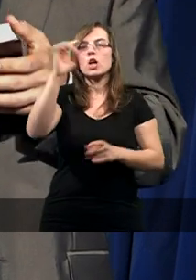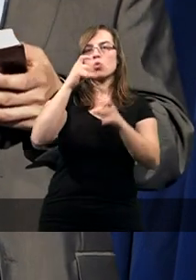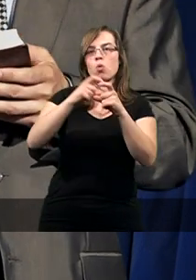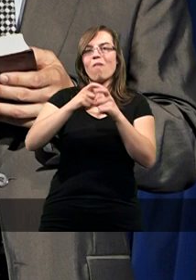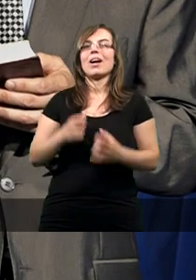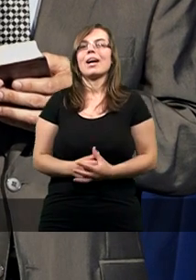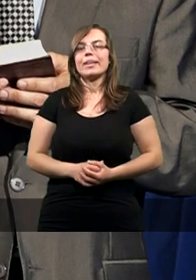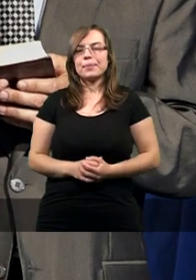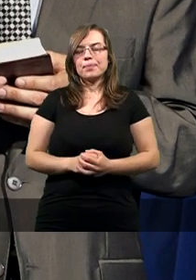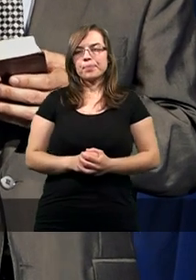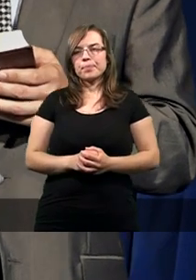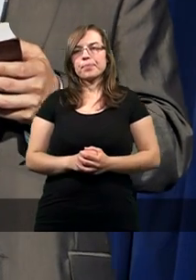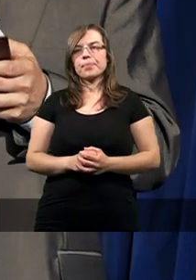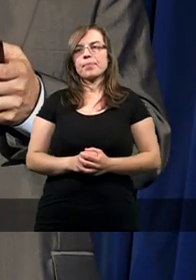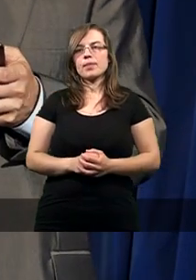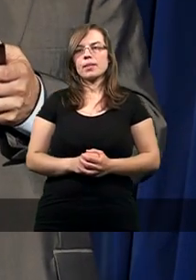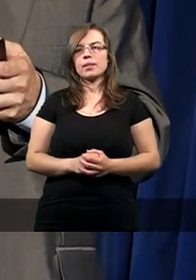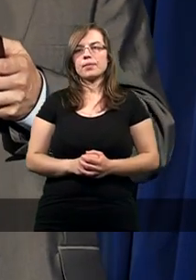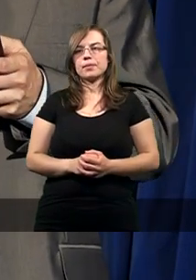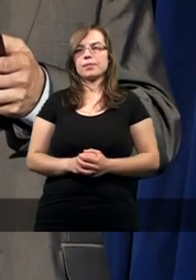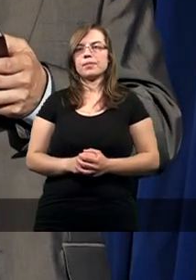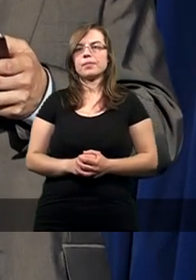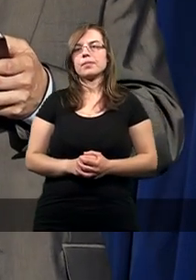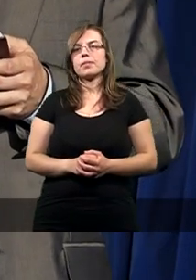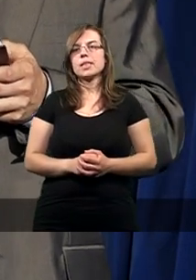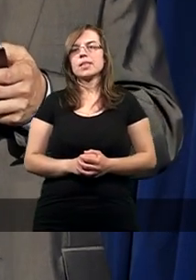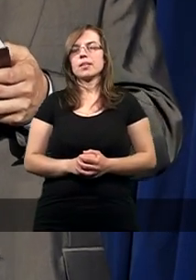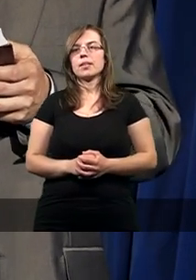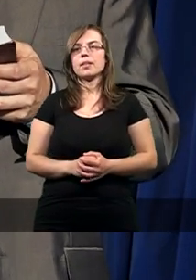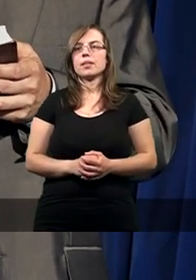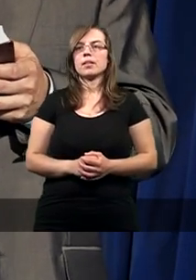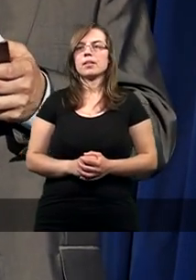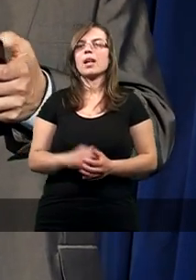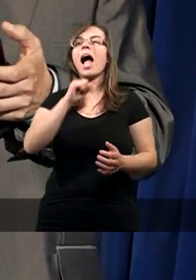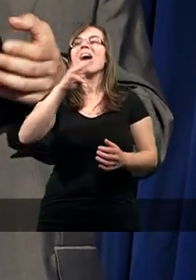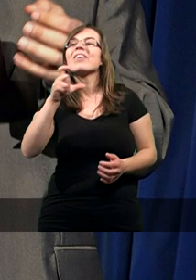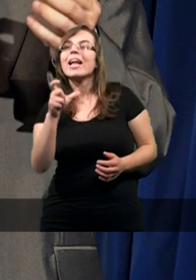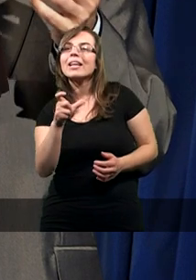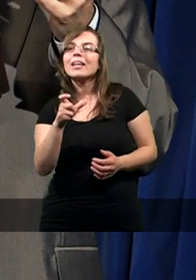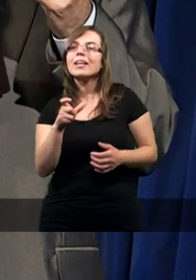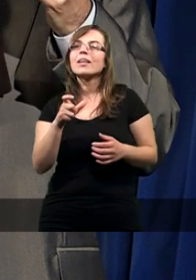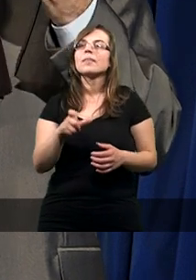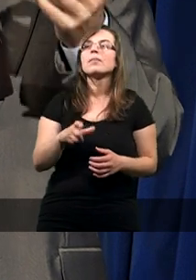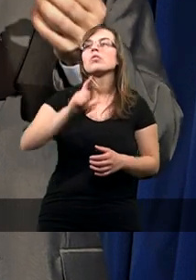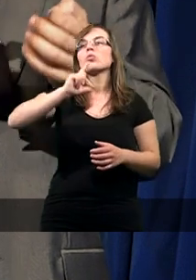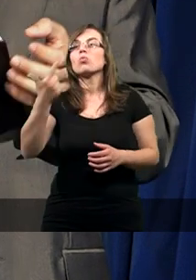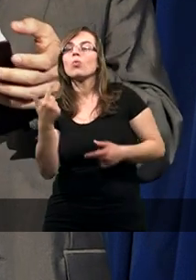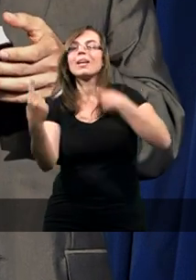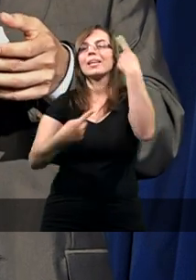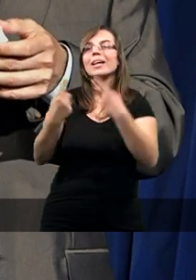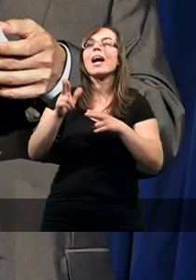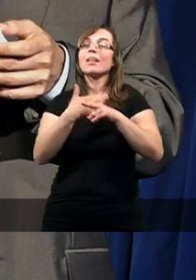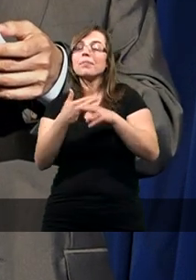słowa. So the second time we find Mary Magdalene, where is she? She's at the feet of Jesus. A więc druga sytuacja, w